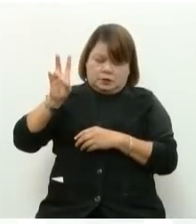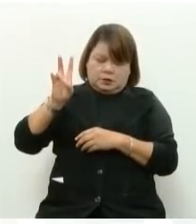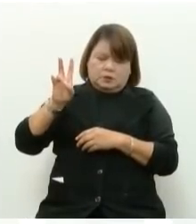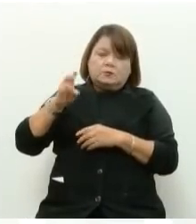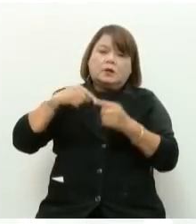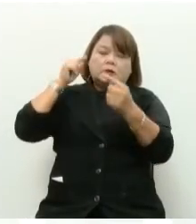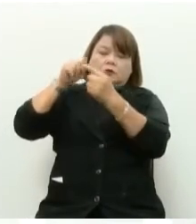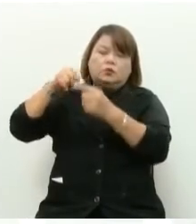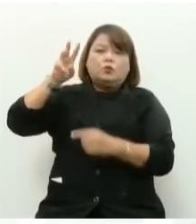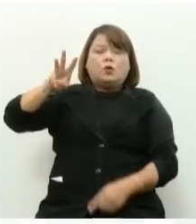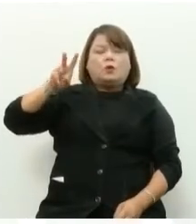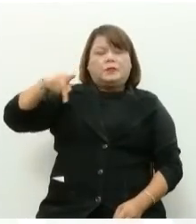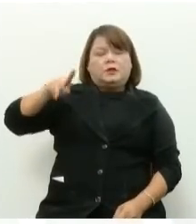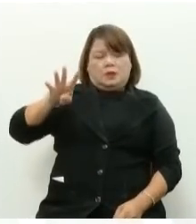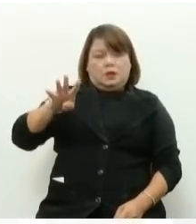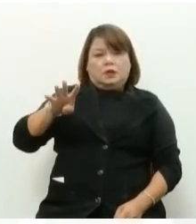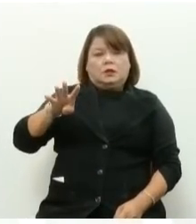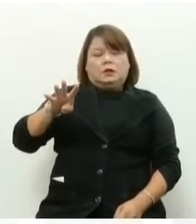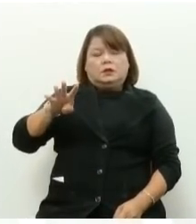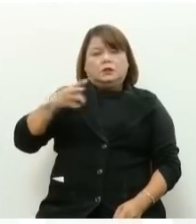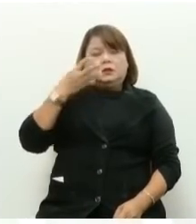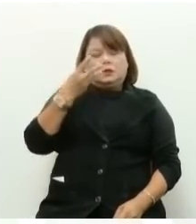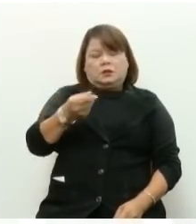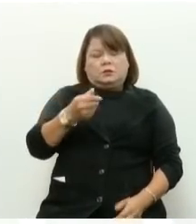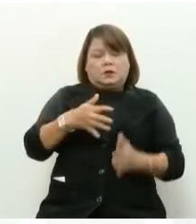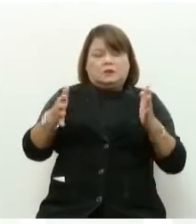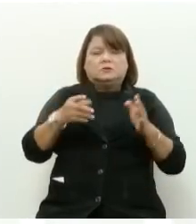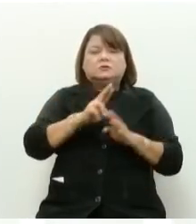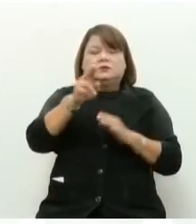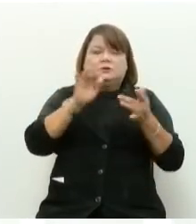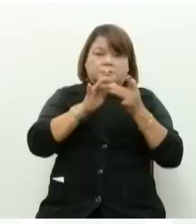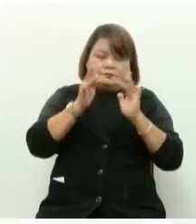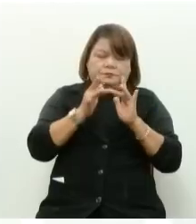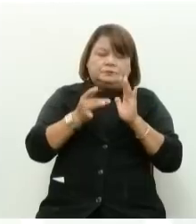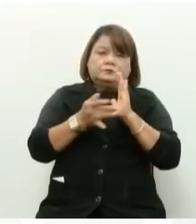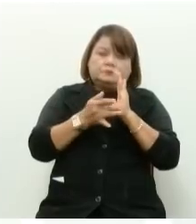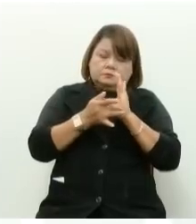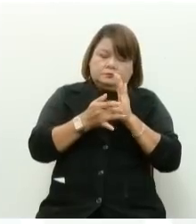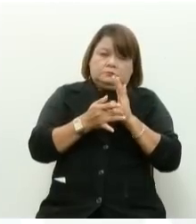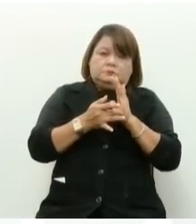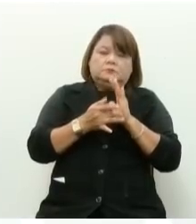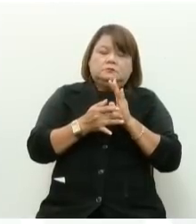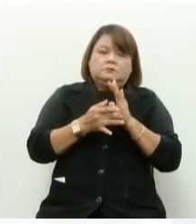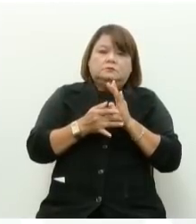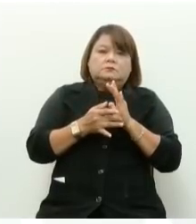PA ที่สะดวกมากขึ้นนะครับใช้ดิจิตอลใช้เทคโนโลยีในการที่จะทำไม่ว่าจะเป็นเรื่องของ